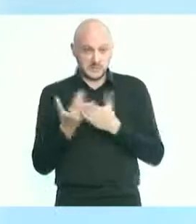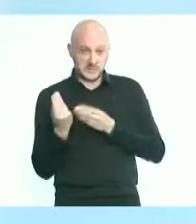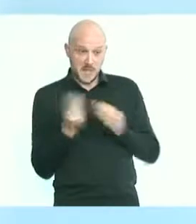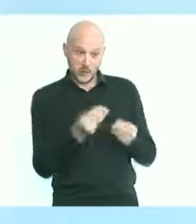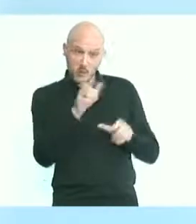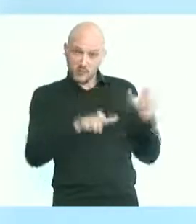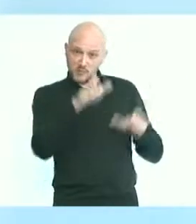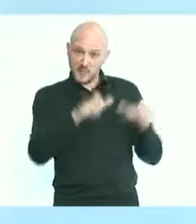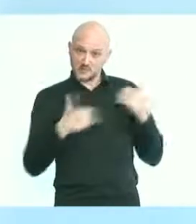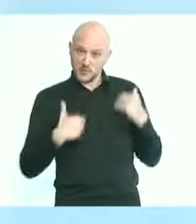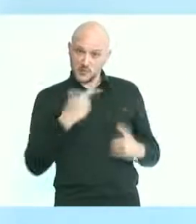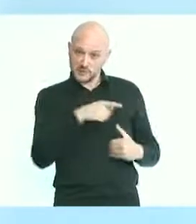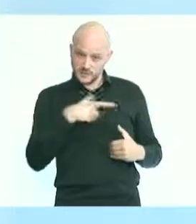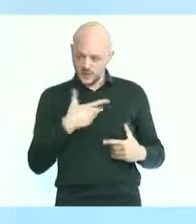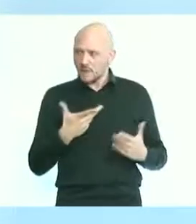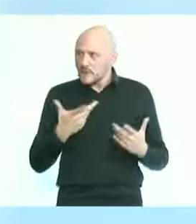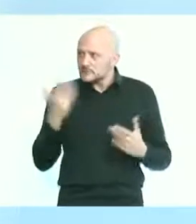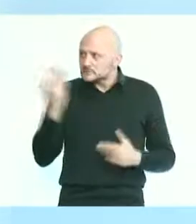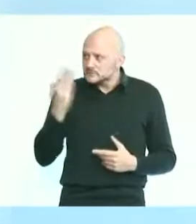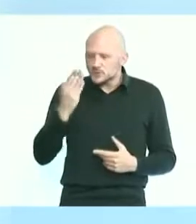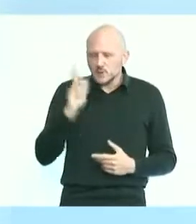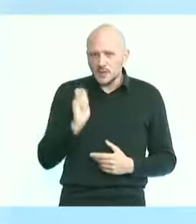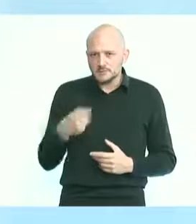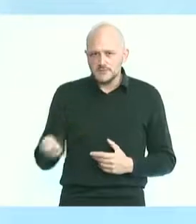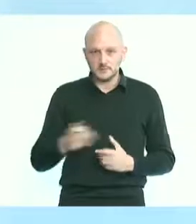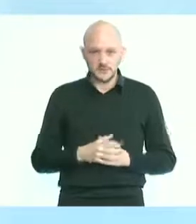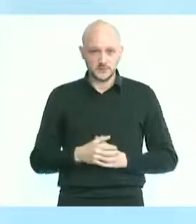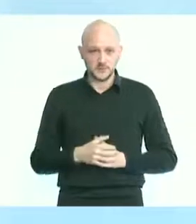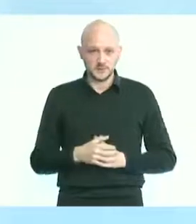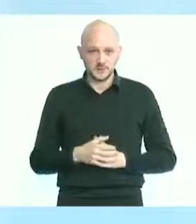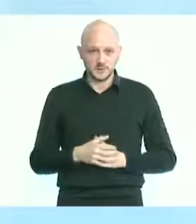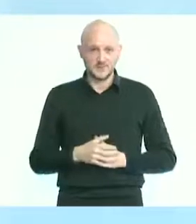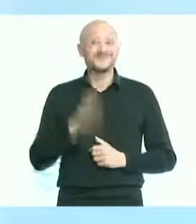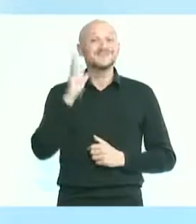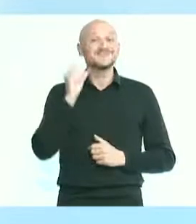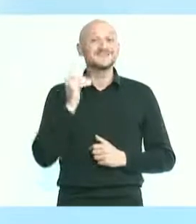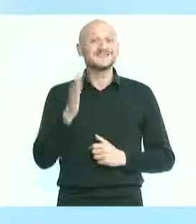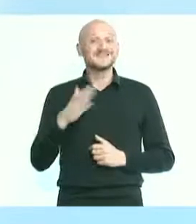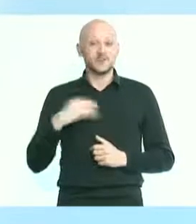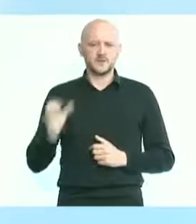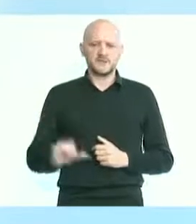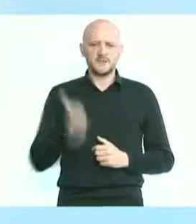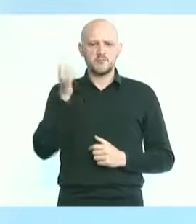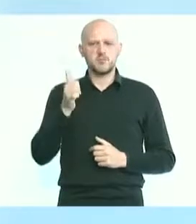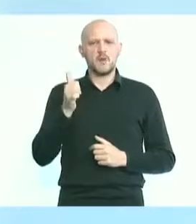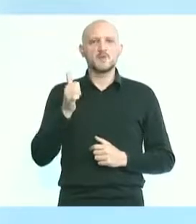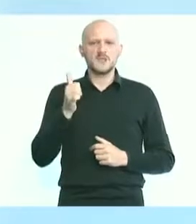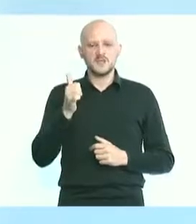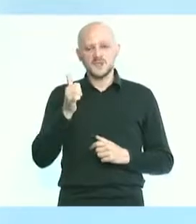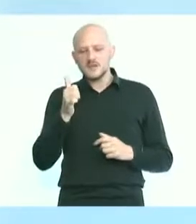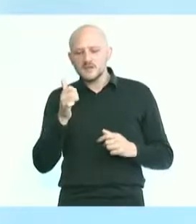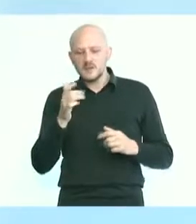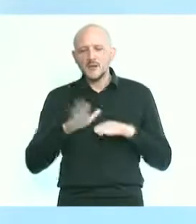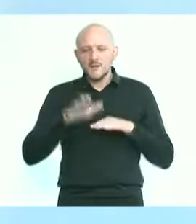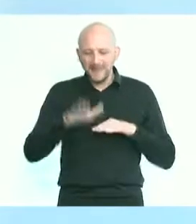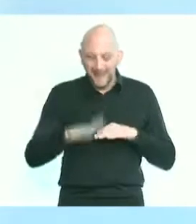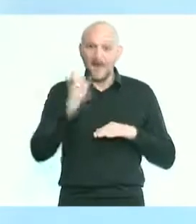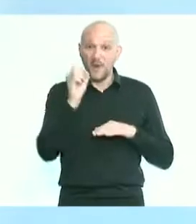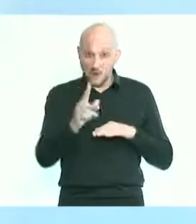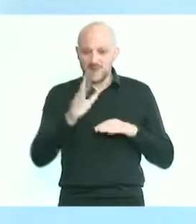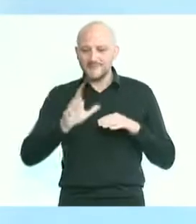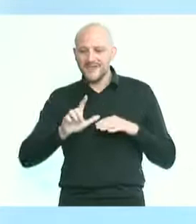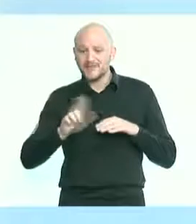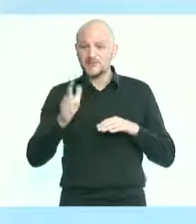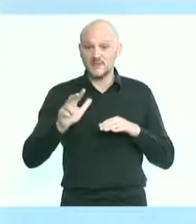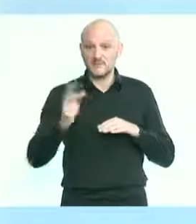personnes en situation de handicap. C'est pourquoi la nouvelle frontière, la nouvelle étape à franchir pour faire progresser l'accessibilité est bien celle